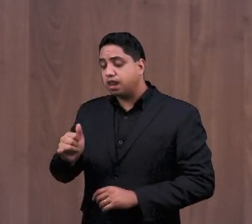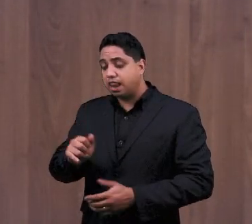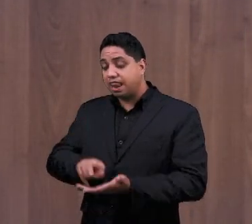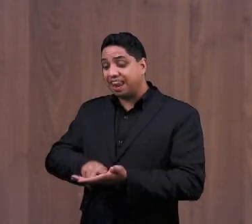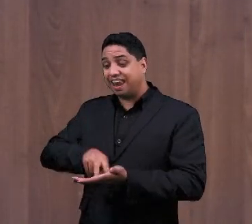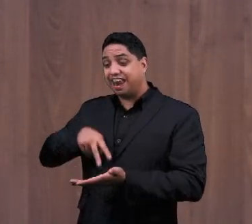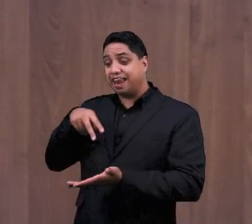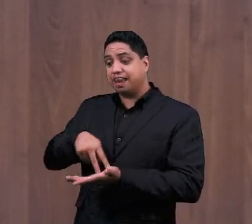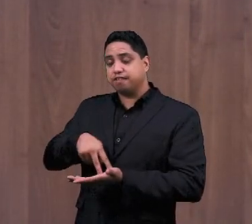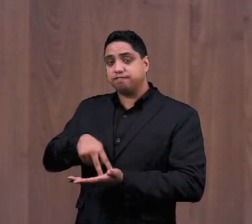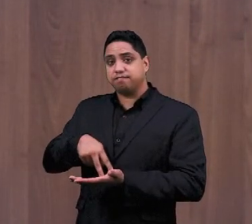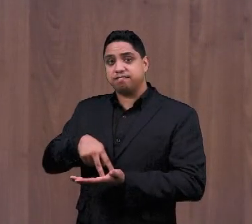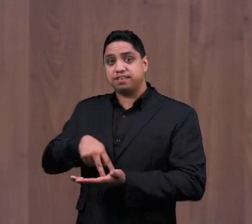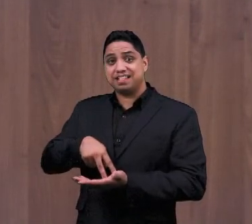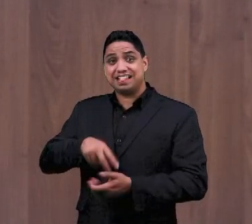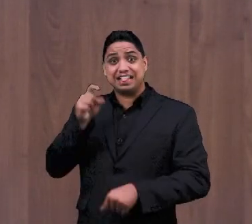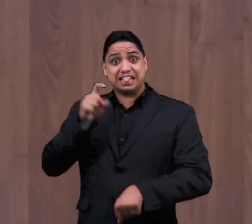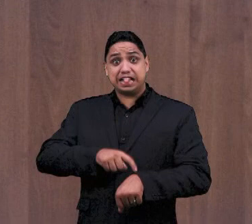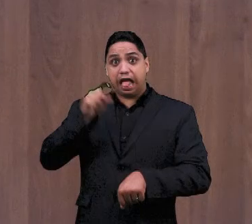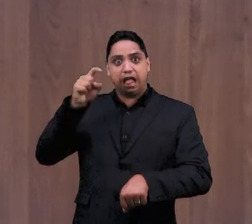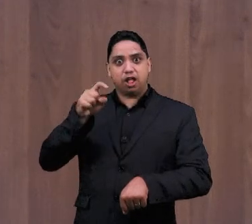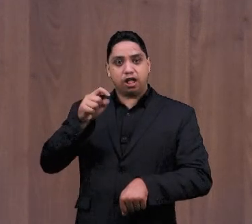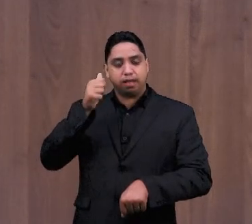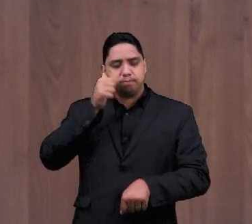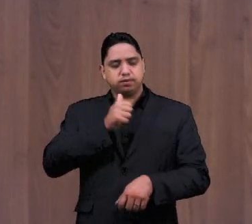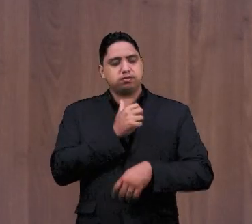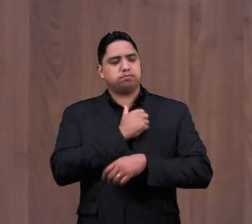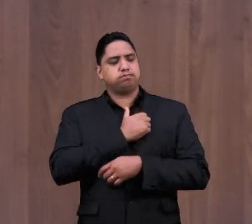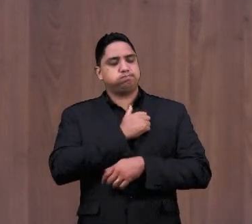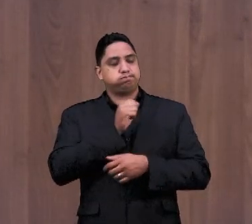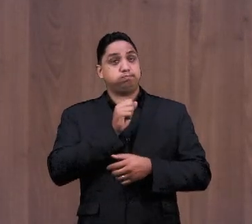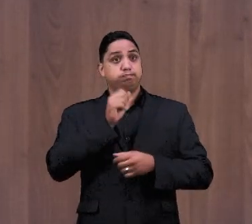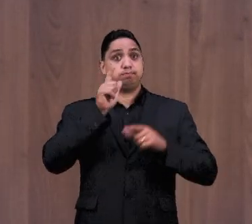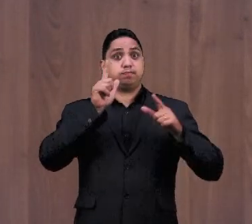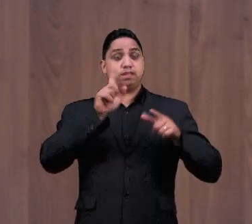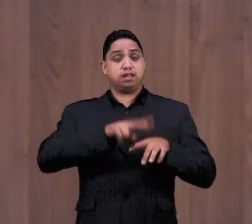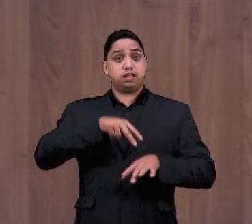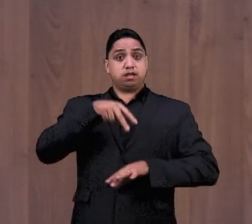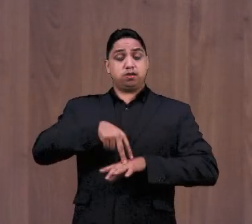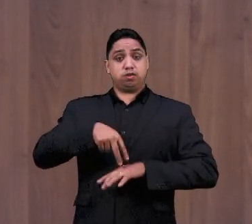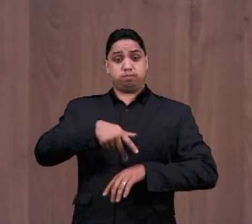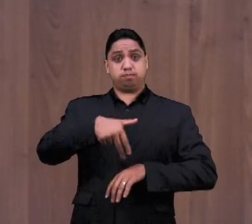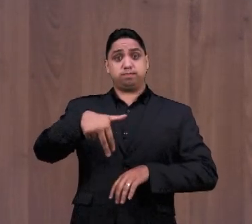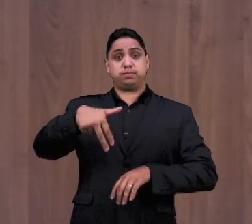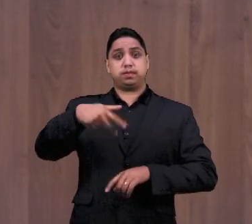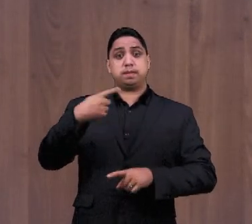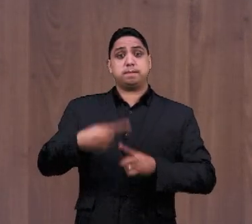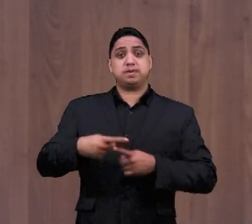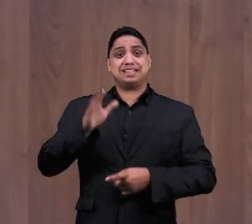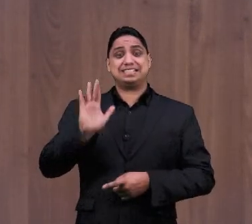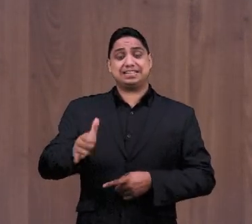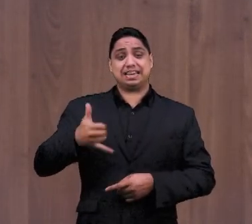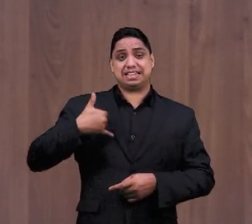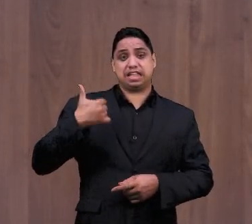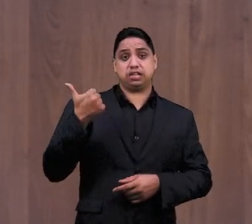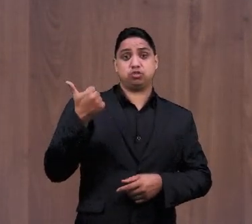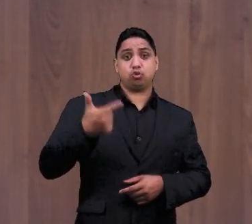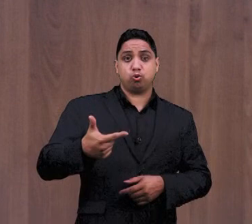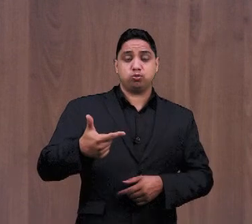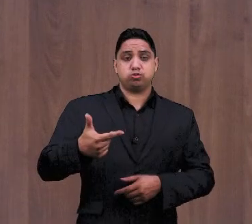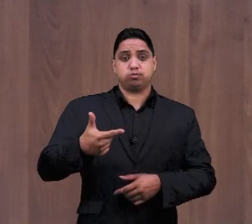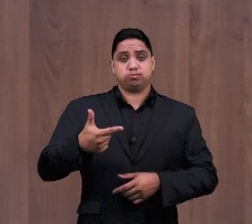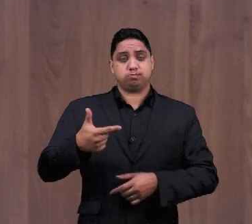jeune fille, je te dis, lève-toi. Et soudain, la jeune fille s'est levée et a commencé à marcher parce qu'elle avait déjà 2